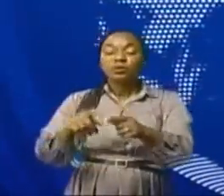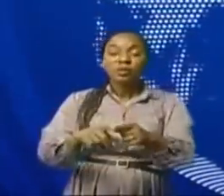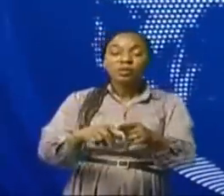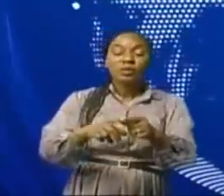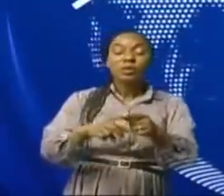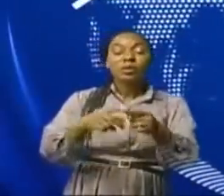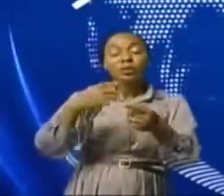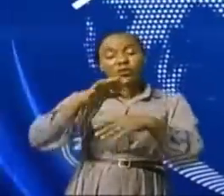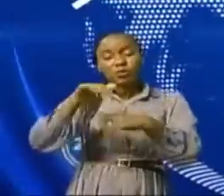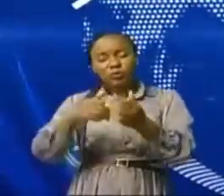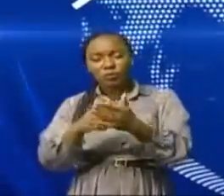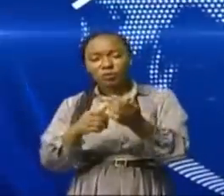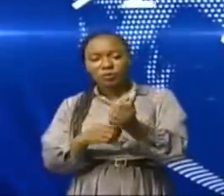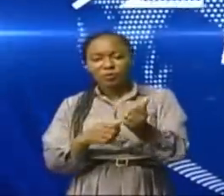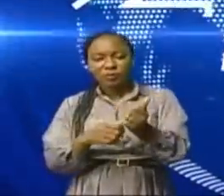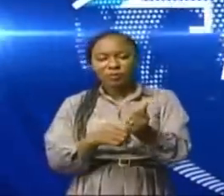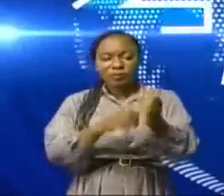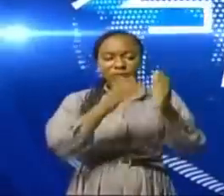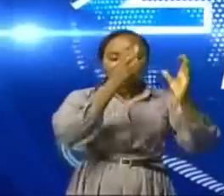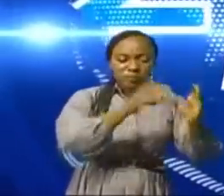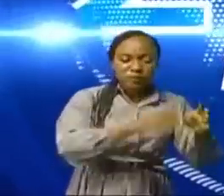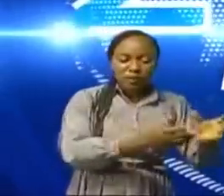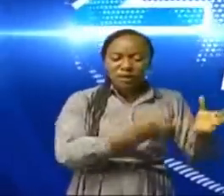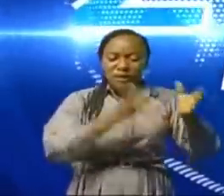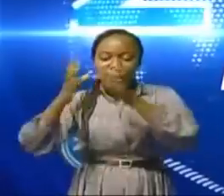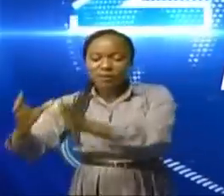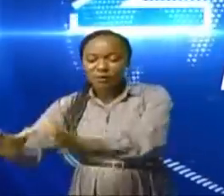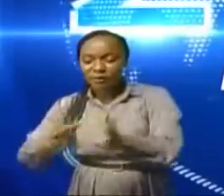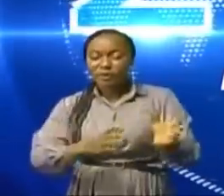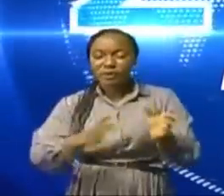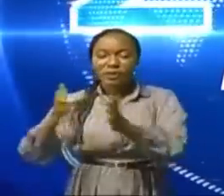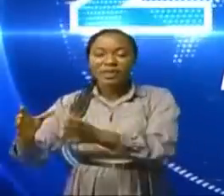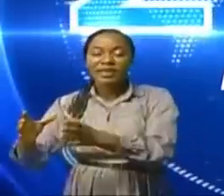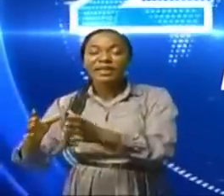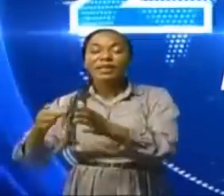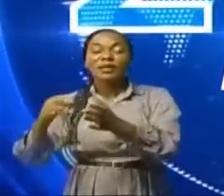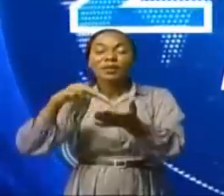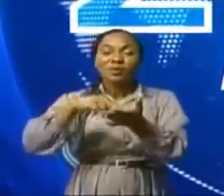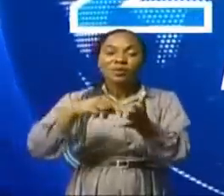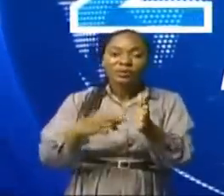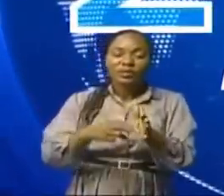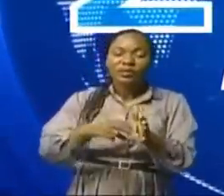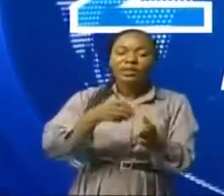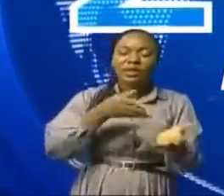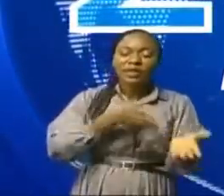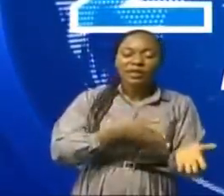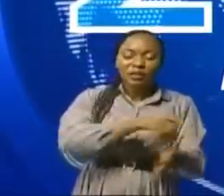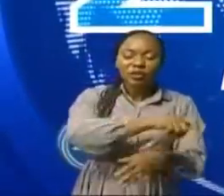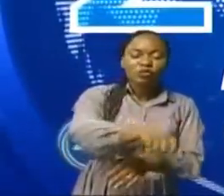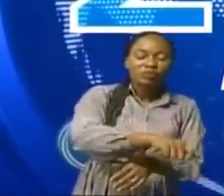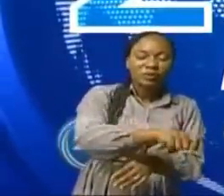de maintenance de station de transfert 225, aide cuisinier 2,